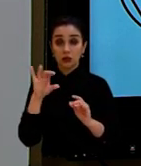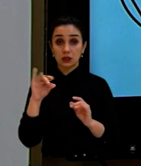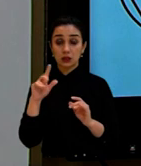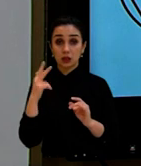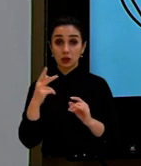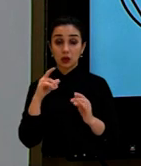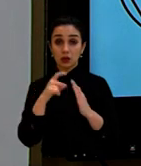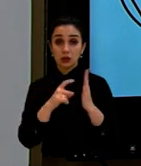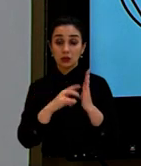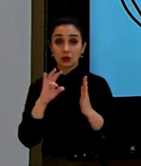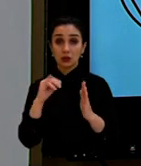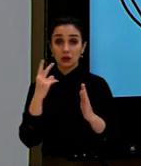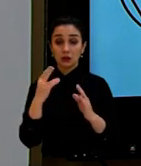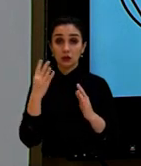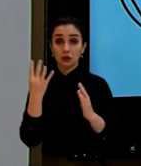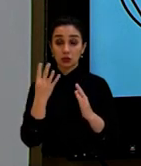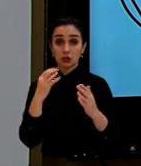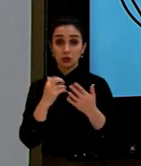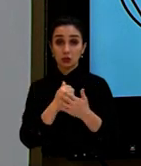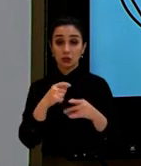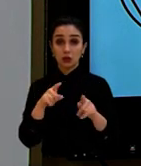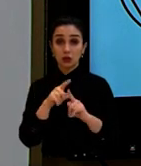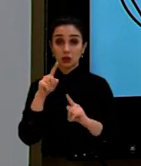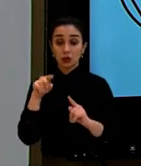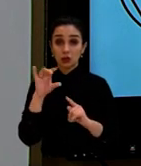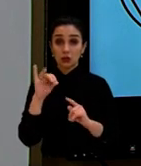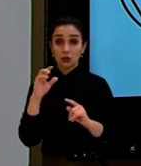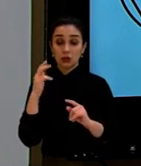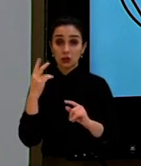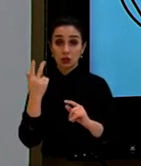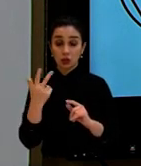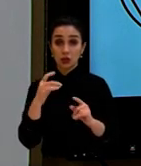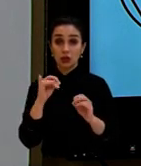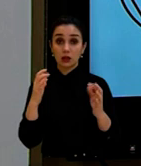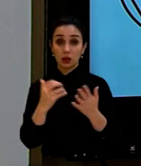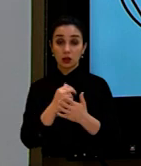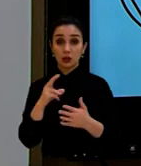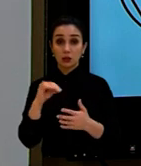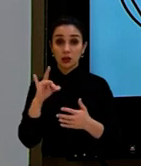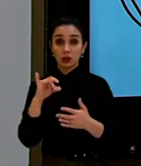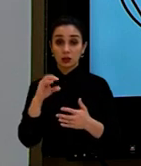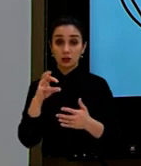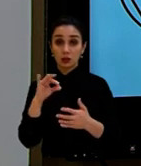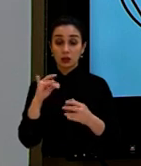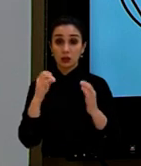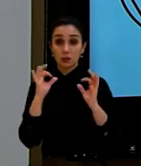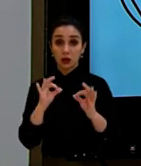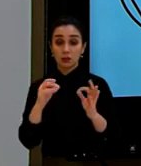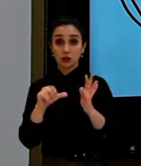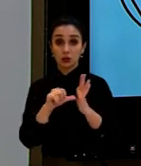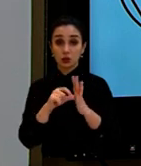3 разделить на 2. Получится 4 корень из 3. Теперь находим периметр правильного